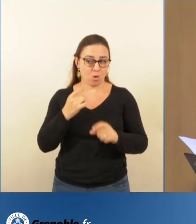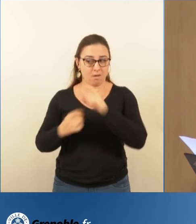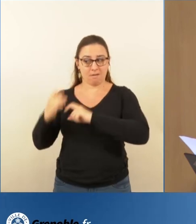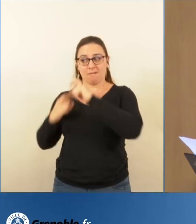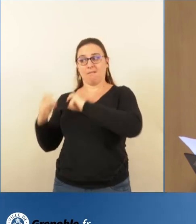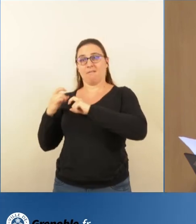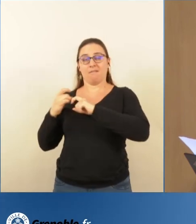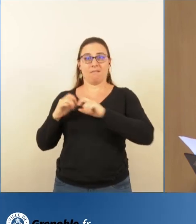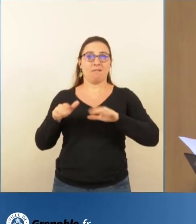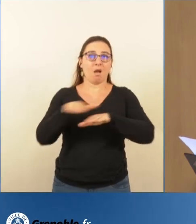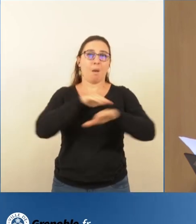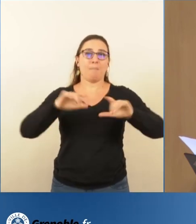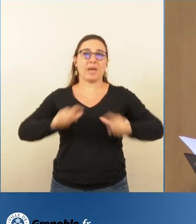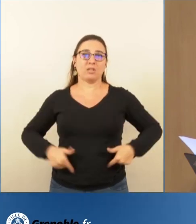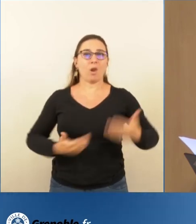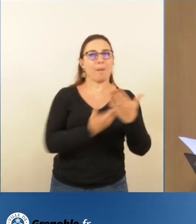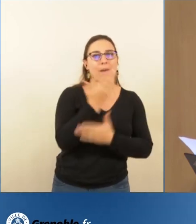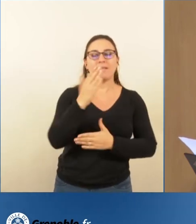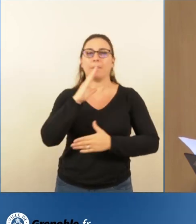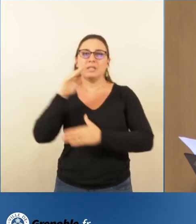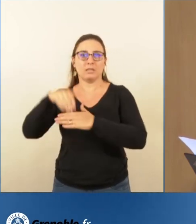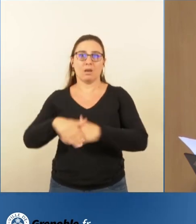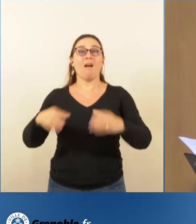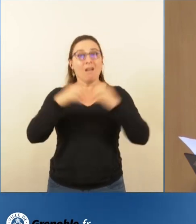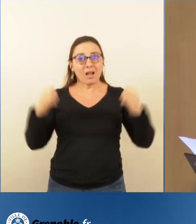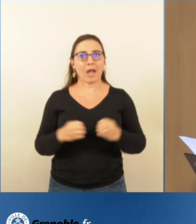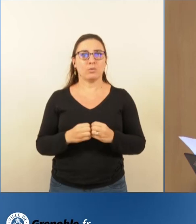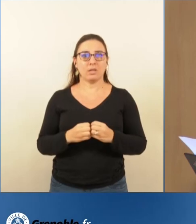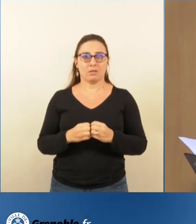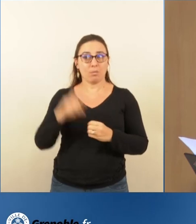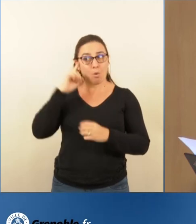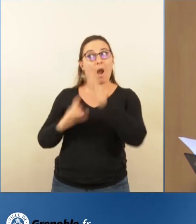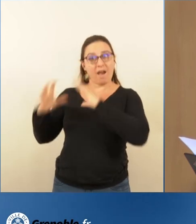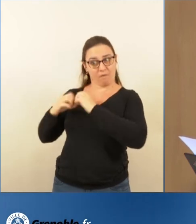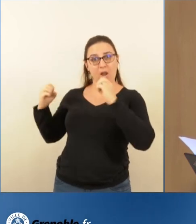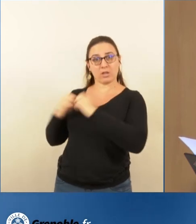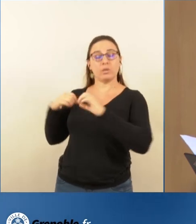du périscolaire que vous avez décidé de supprimer